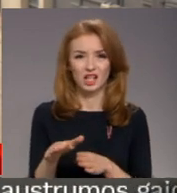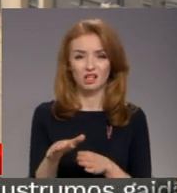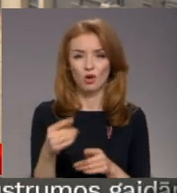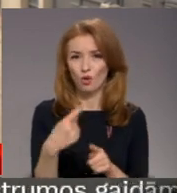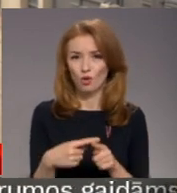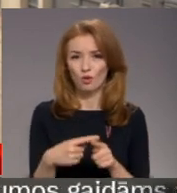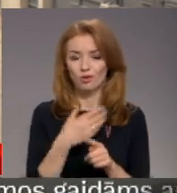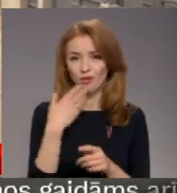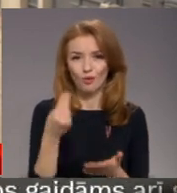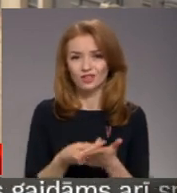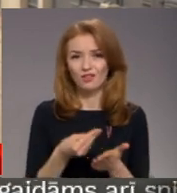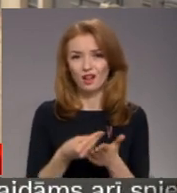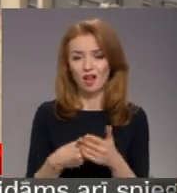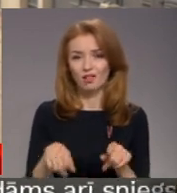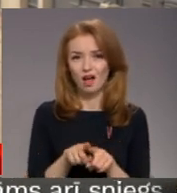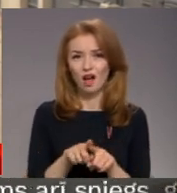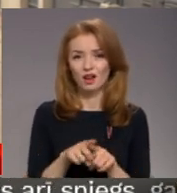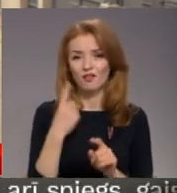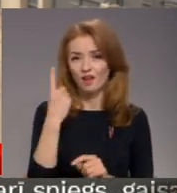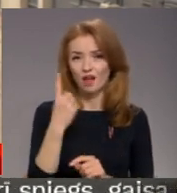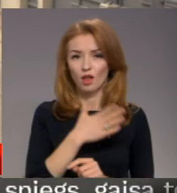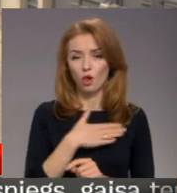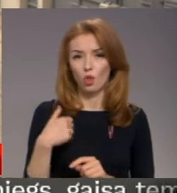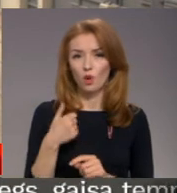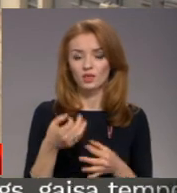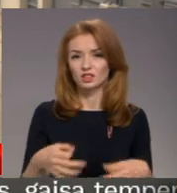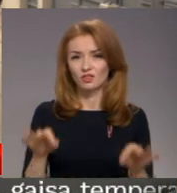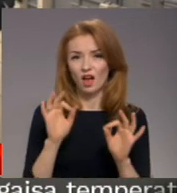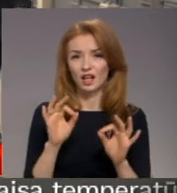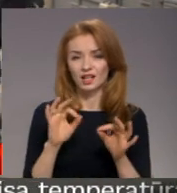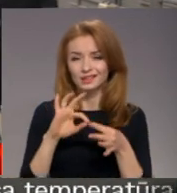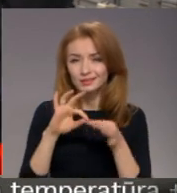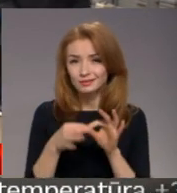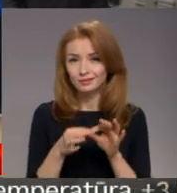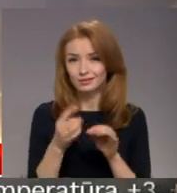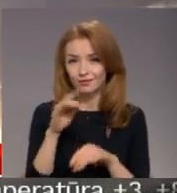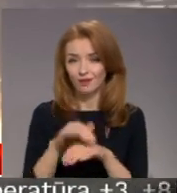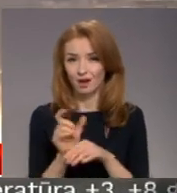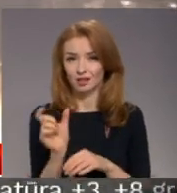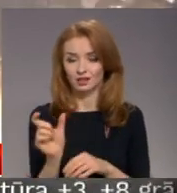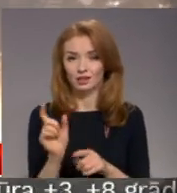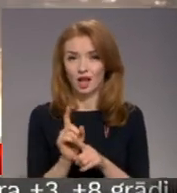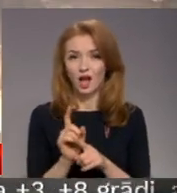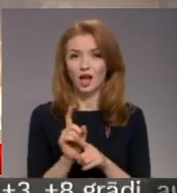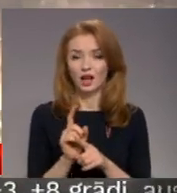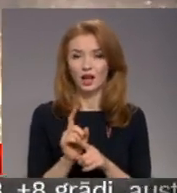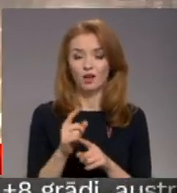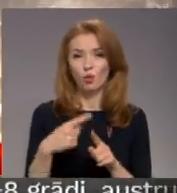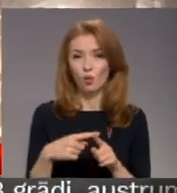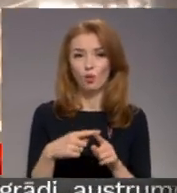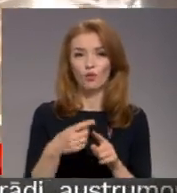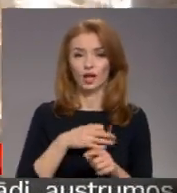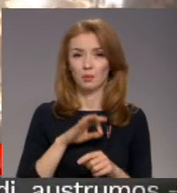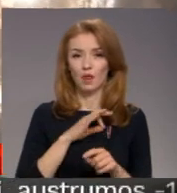un nav jau izvērtēta arī viena ļoti būtiska detaļa tieši šī tuvikuma industrija darbība. Arī tiesas ieskatā